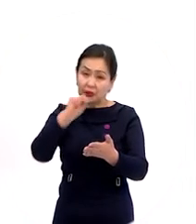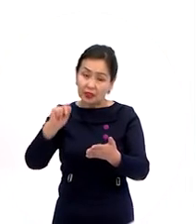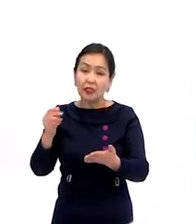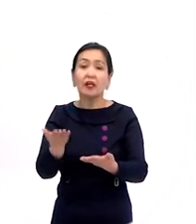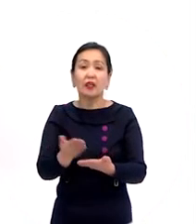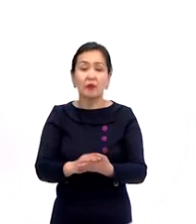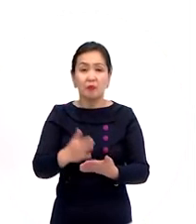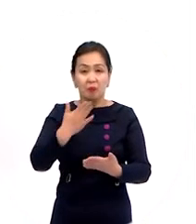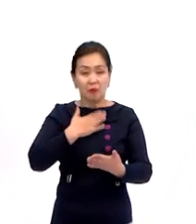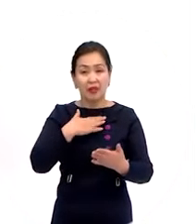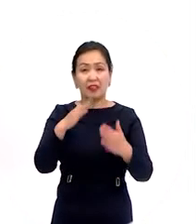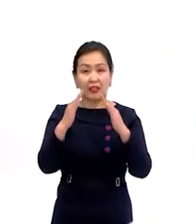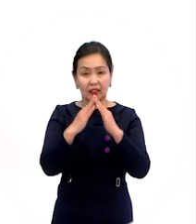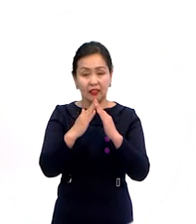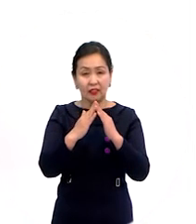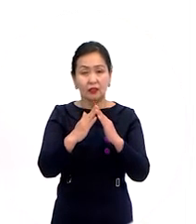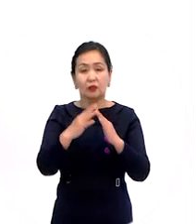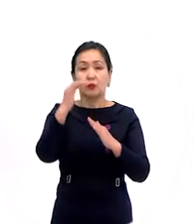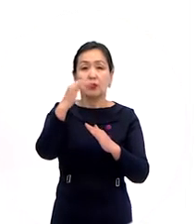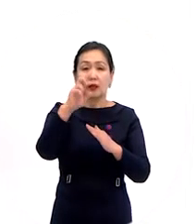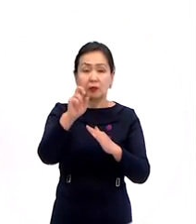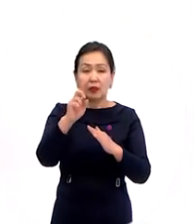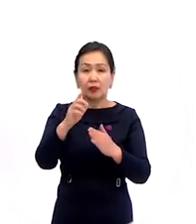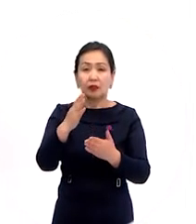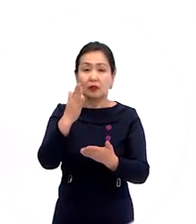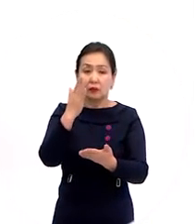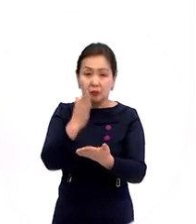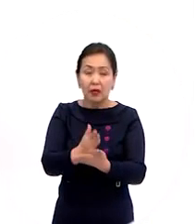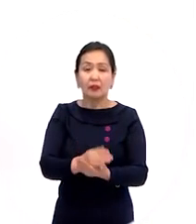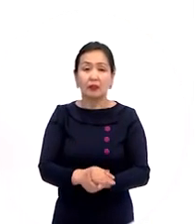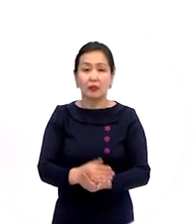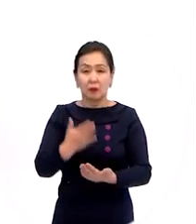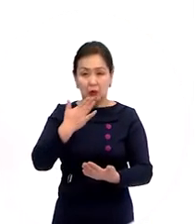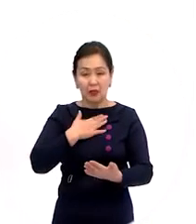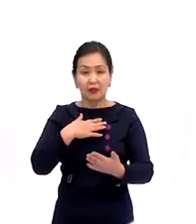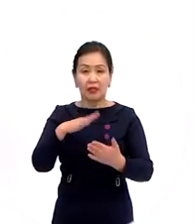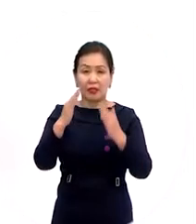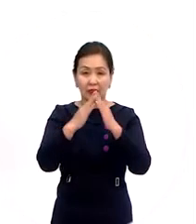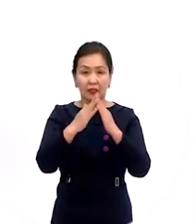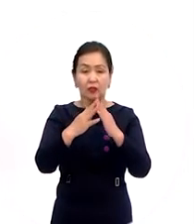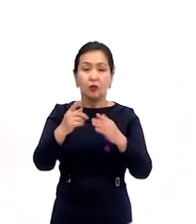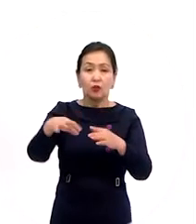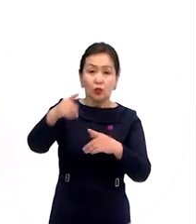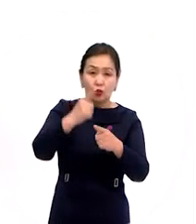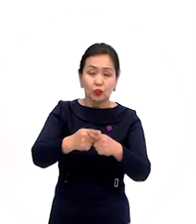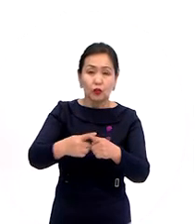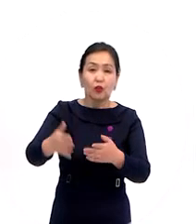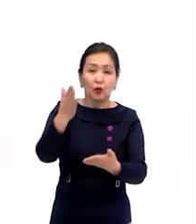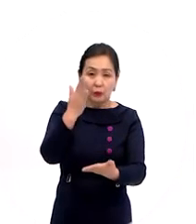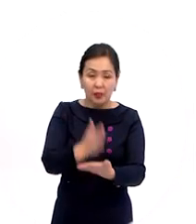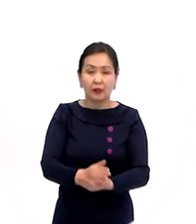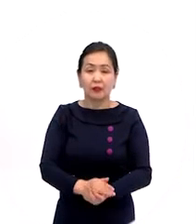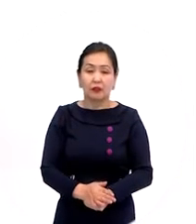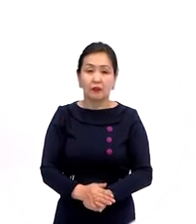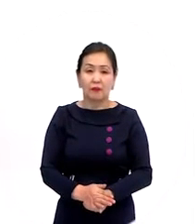бичээрэй. Манай гэр хотод байдаг. Манай гэр орон